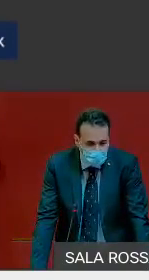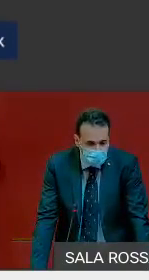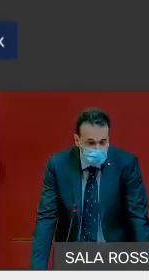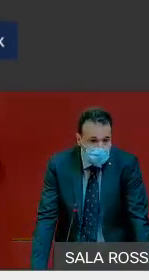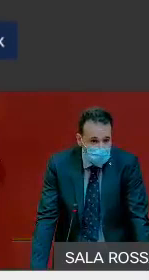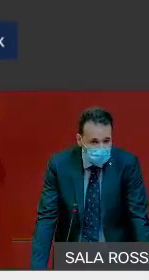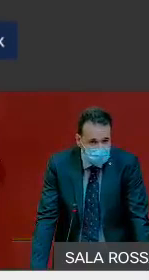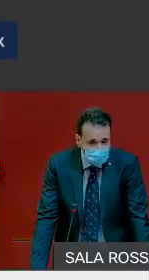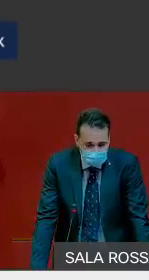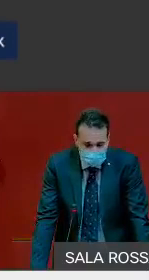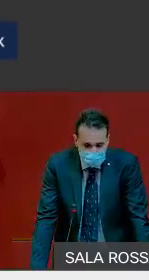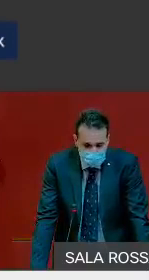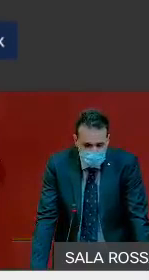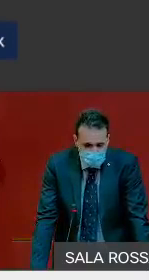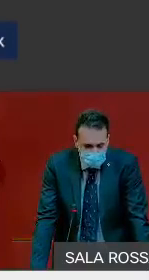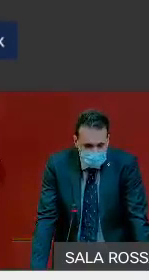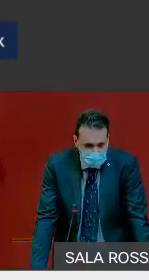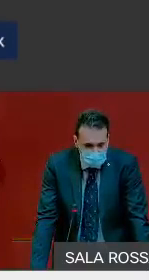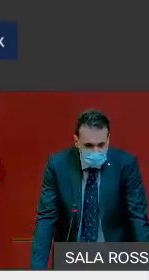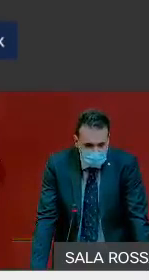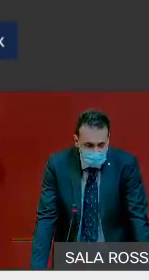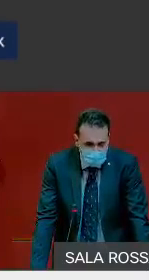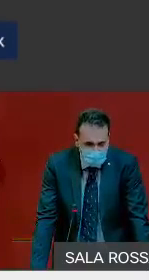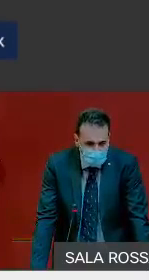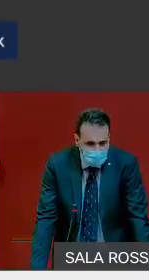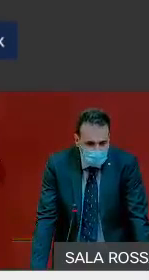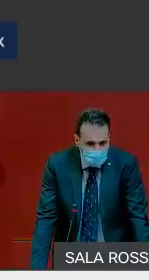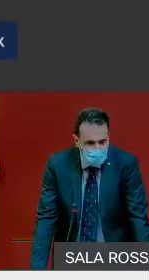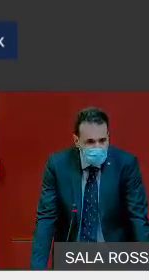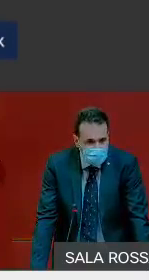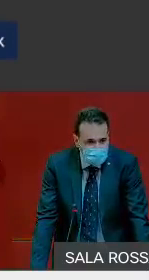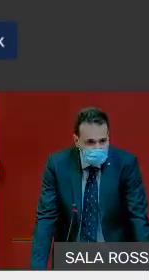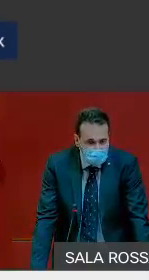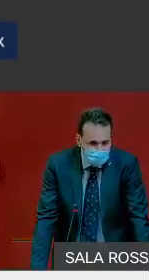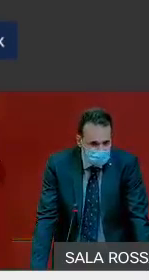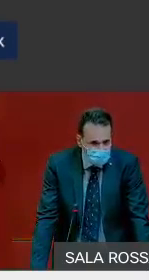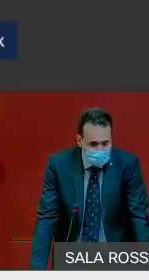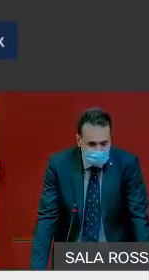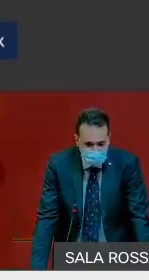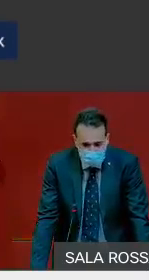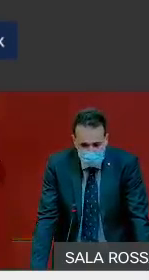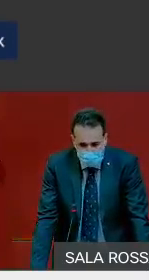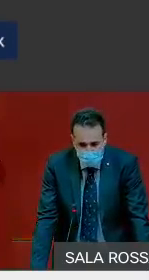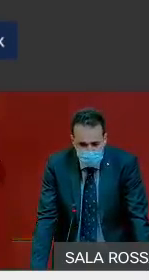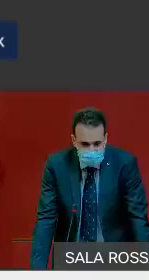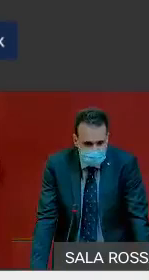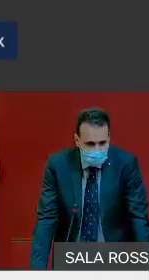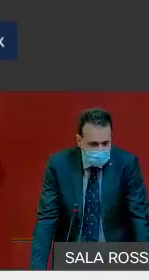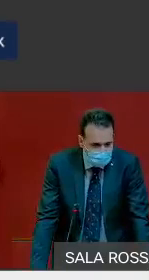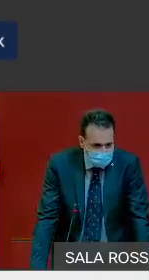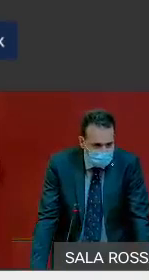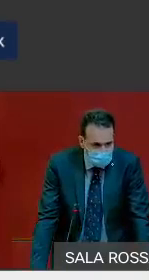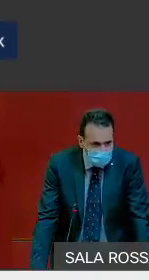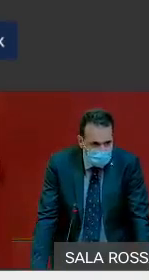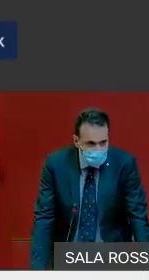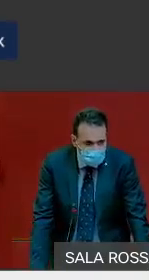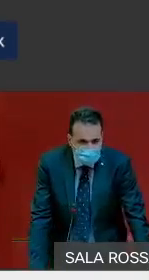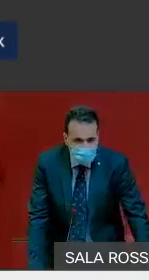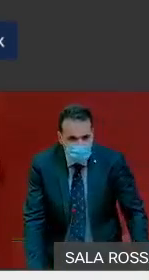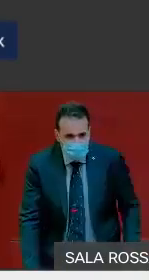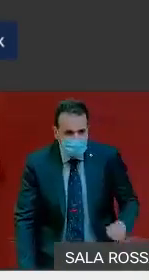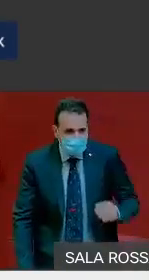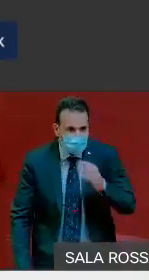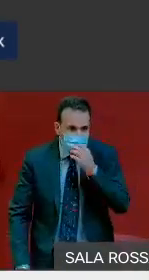soggetto appunto che possa magari riqualificare dal punto di vista lavorativo della logistica determinate aree dell'aeroporto